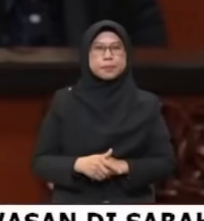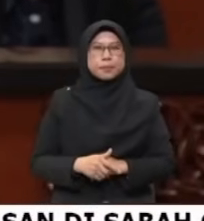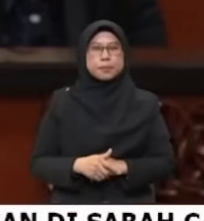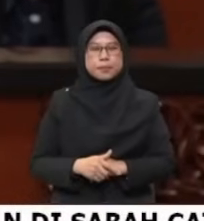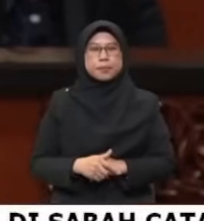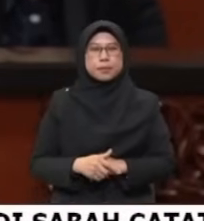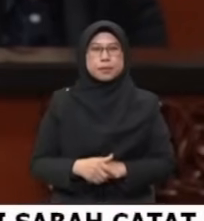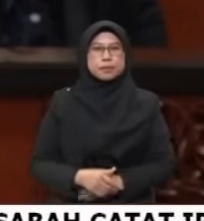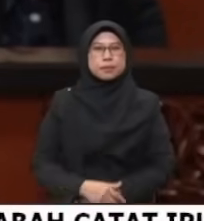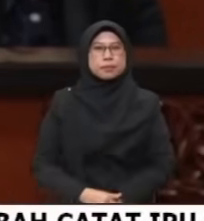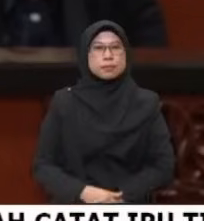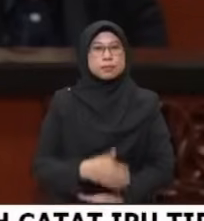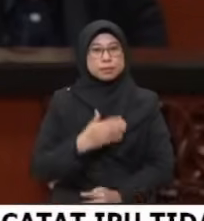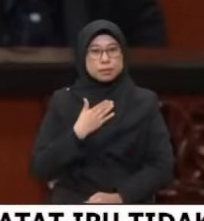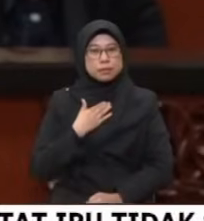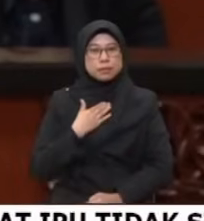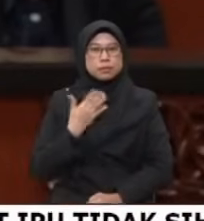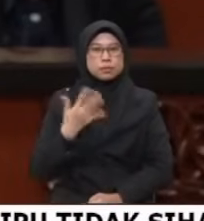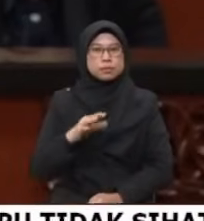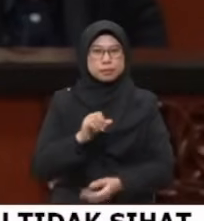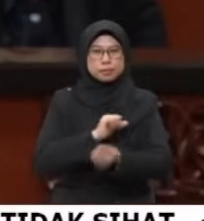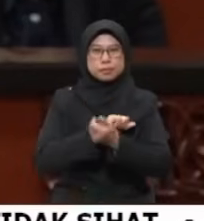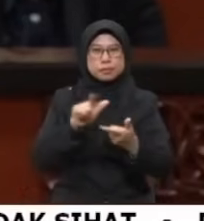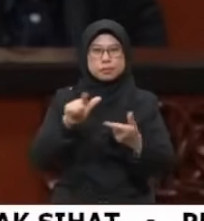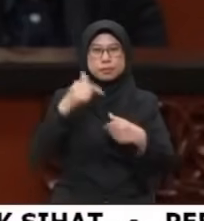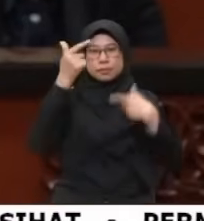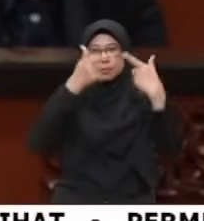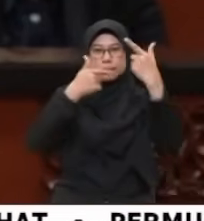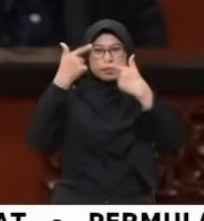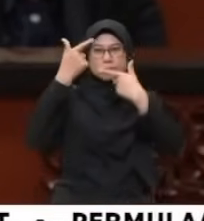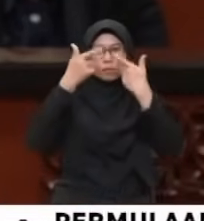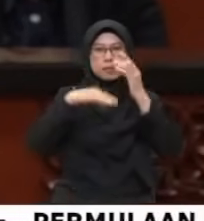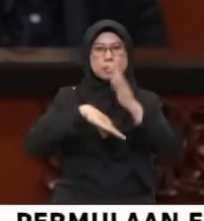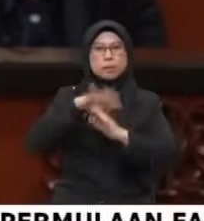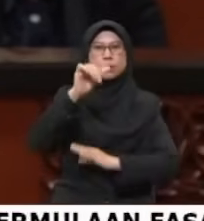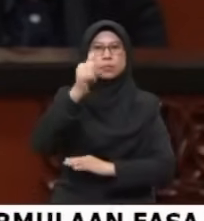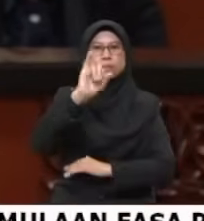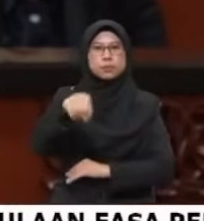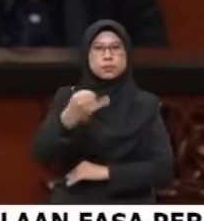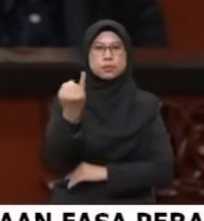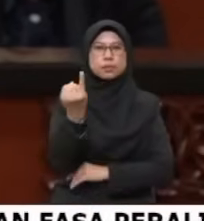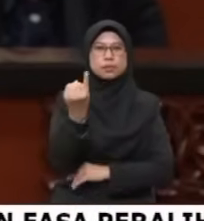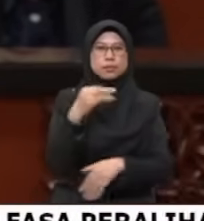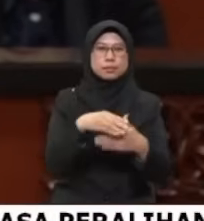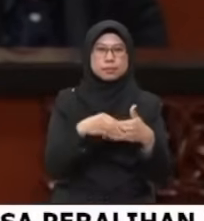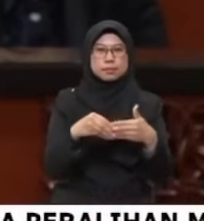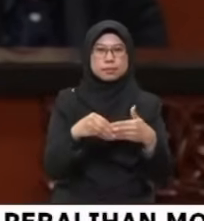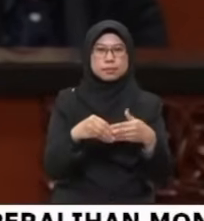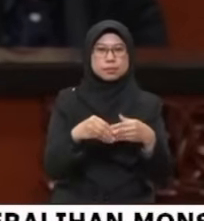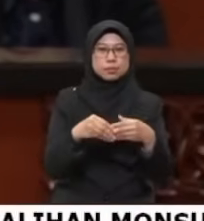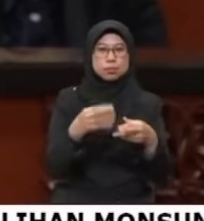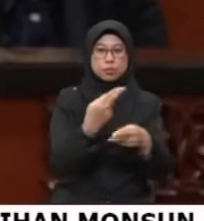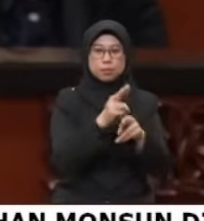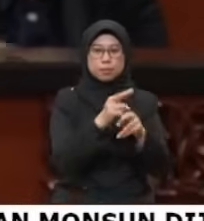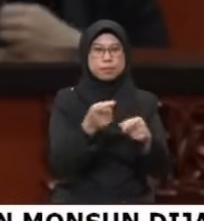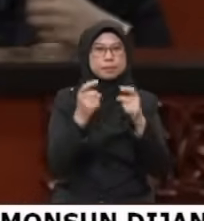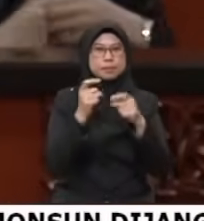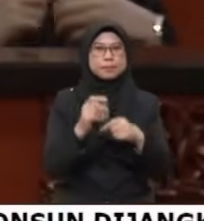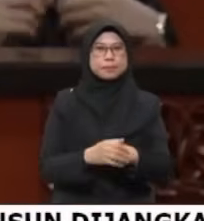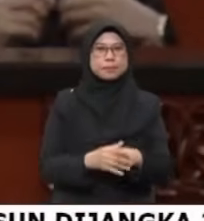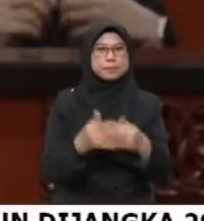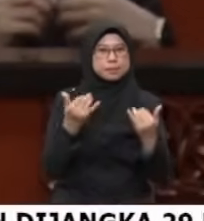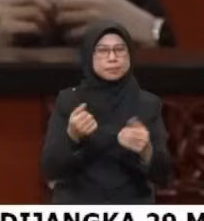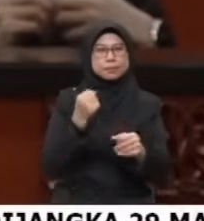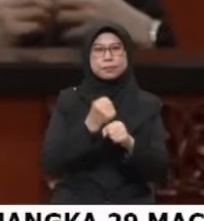Saya telah meluluskan pada lawatan tu lebih 10 juta untuk serta-merta dibuat dan sekarang pun